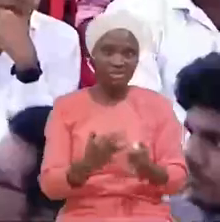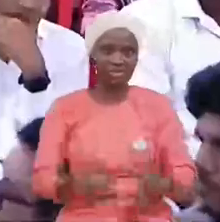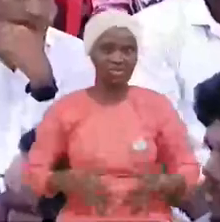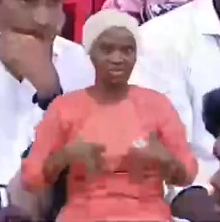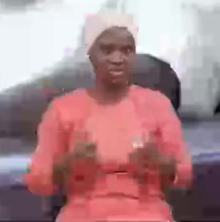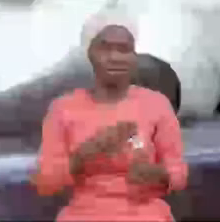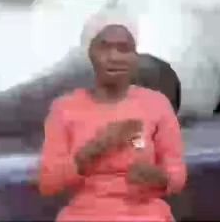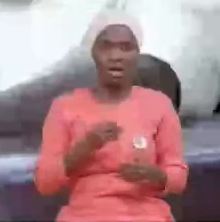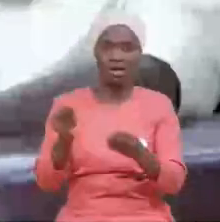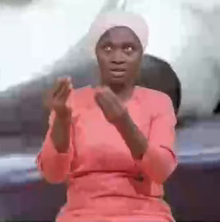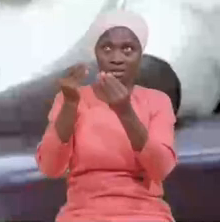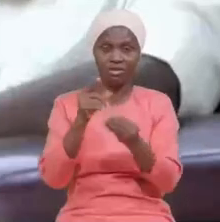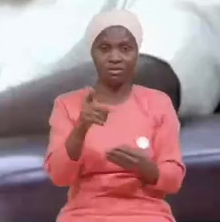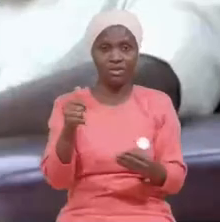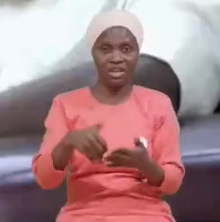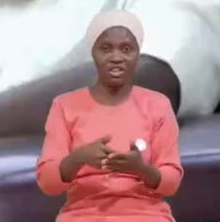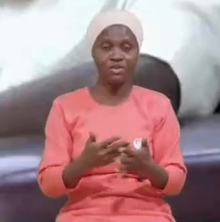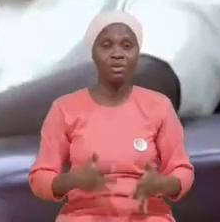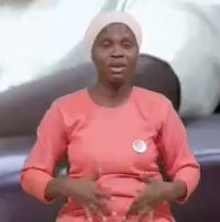Il vous donne une nouvelle vie.